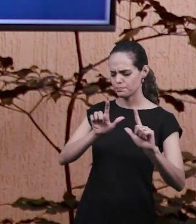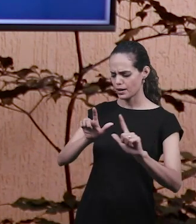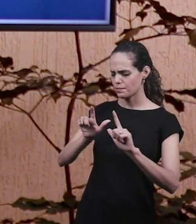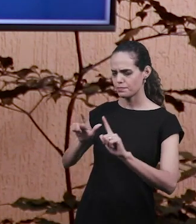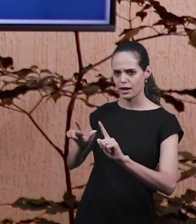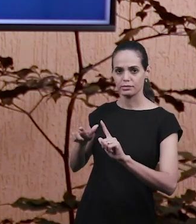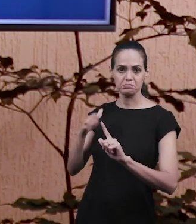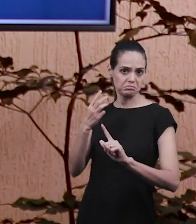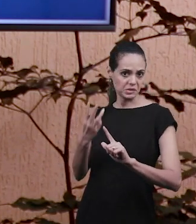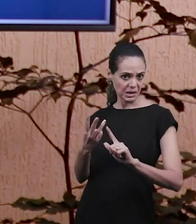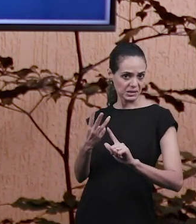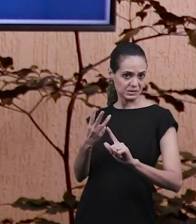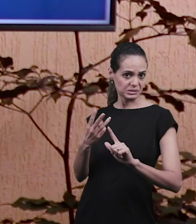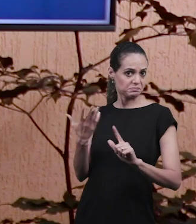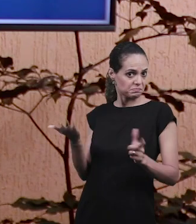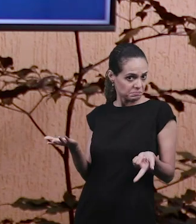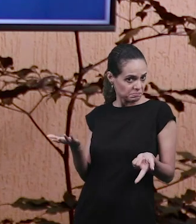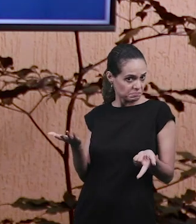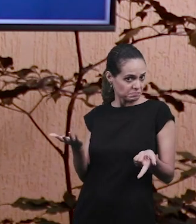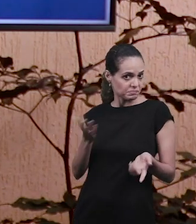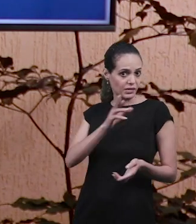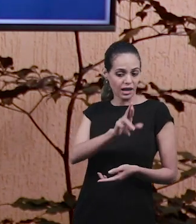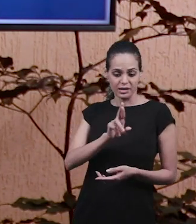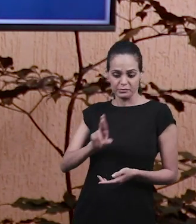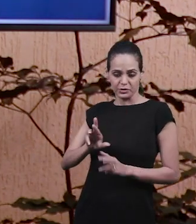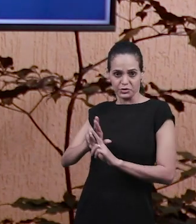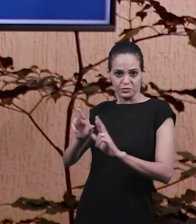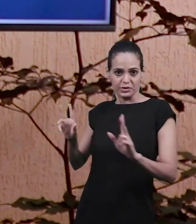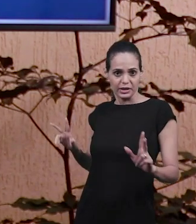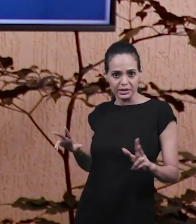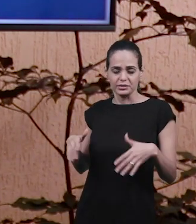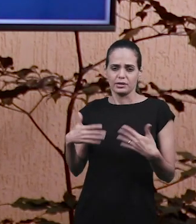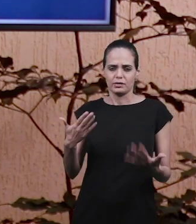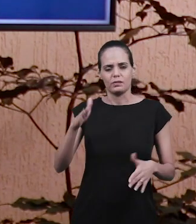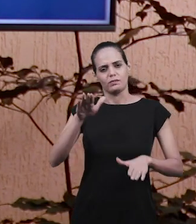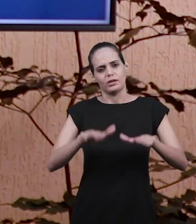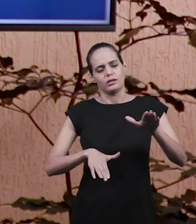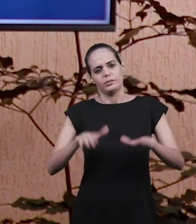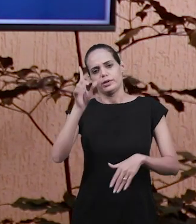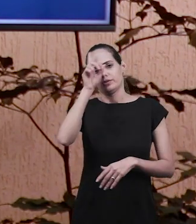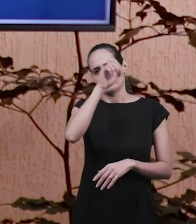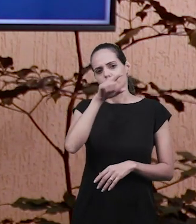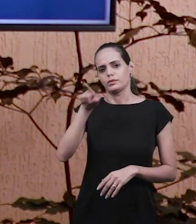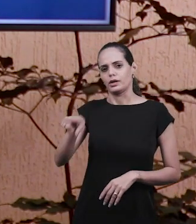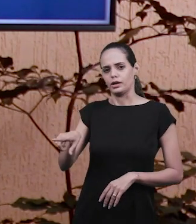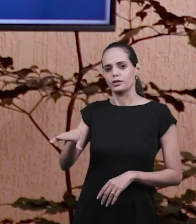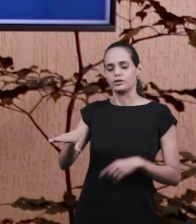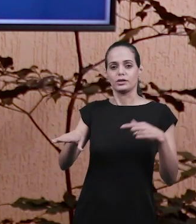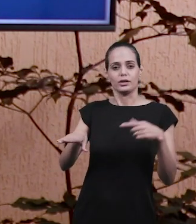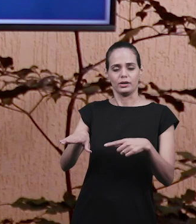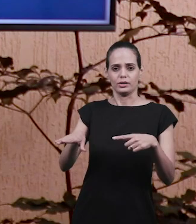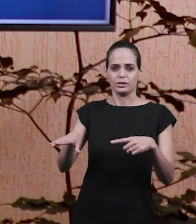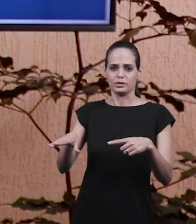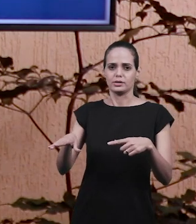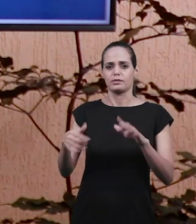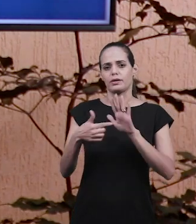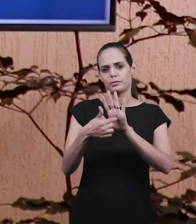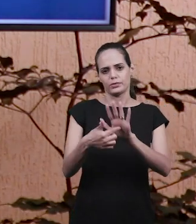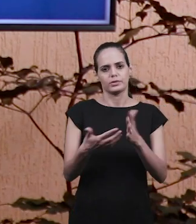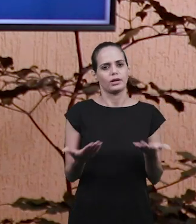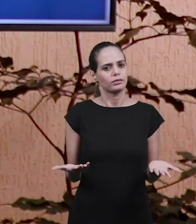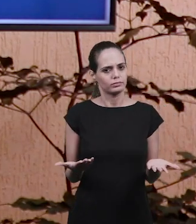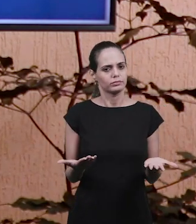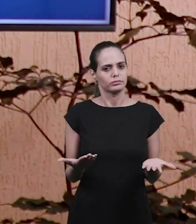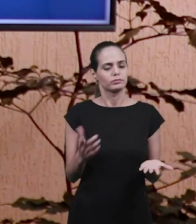exemple. Donc cela dépend beaucoup de la difficulté que l'enfant présente. Et nous